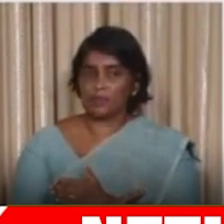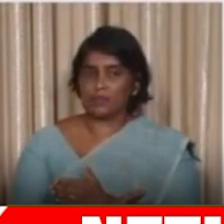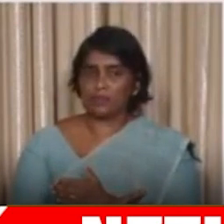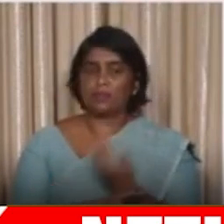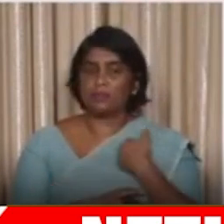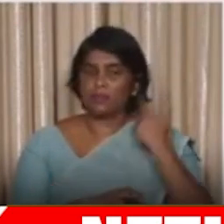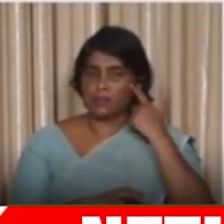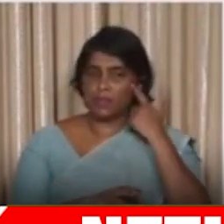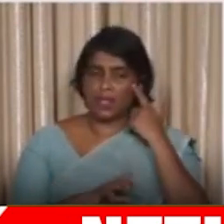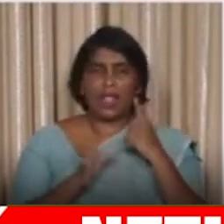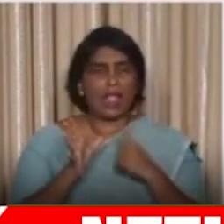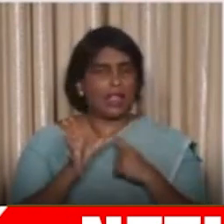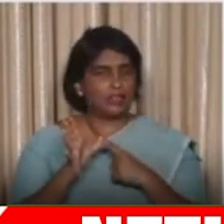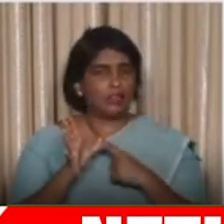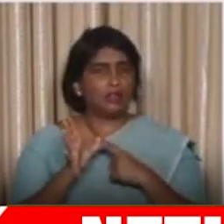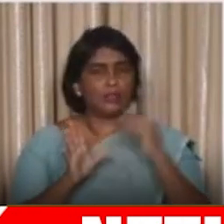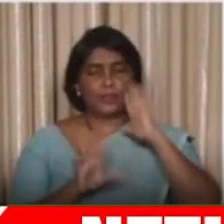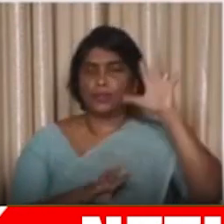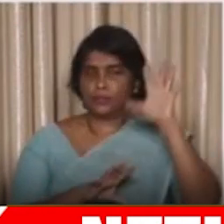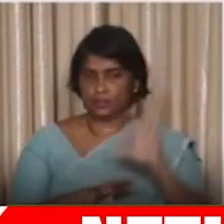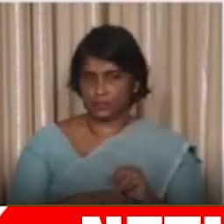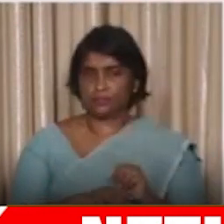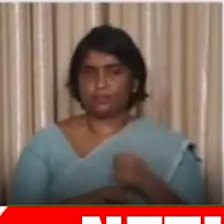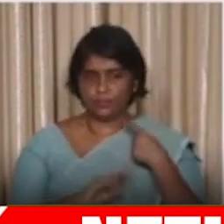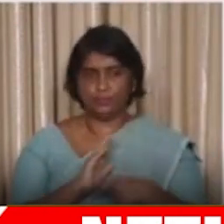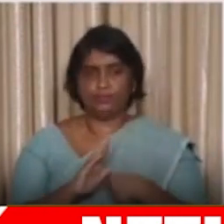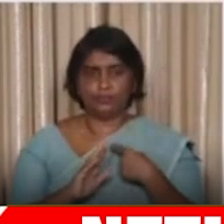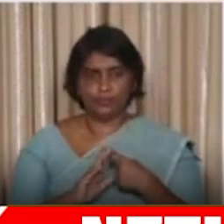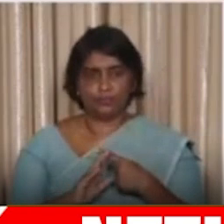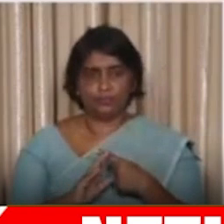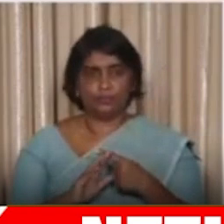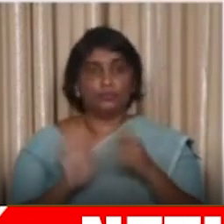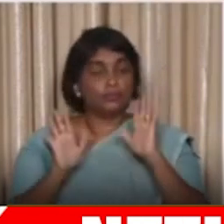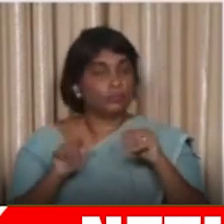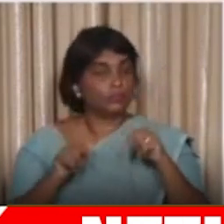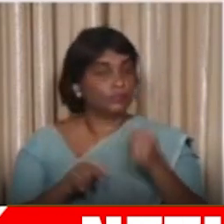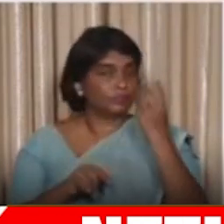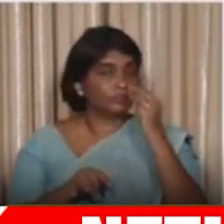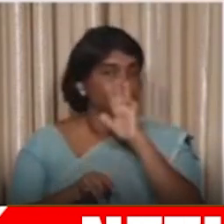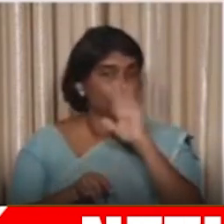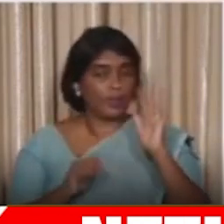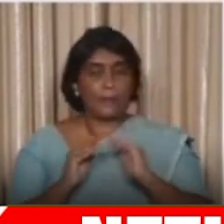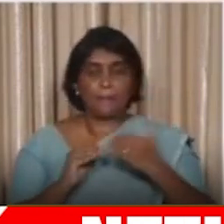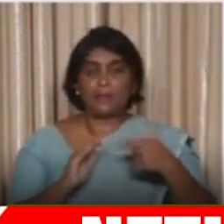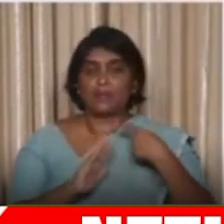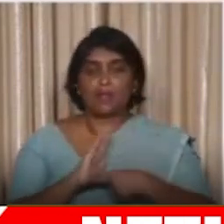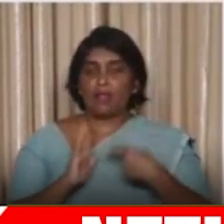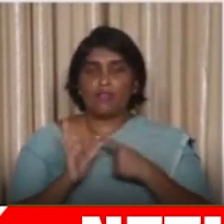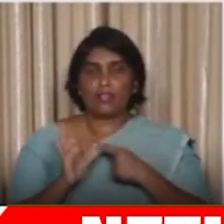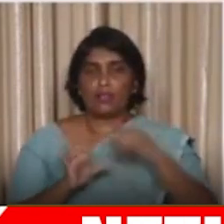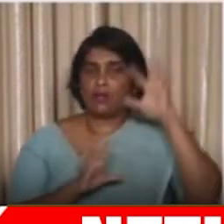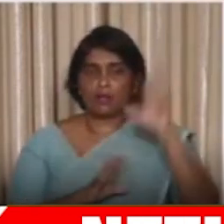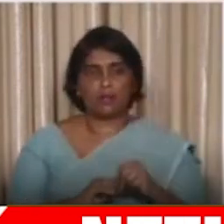මං හිතන්නේ එතනෝල් රටට පිට රටින් ගෙනාවා අපේ රටට. හැබැයි 2019න් පස්සේ ලංකාවට එතනෝල් ගෙනාවේ